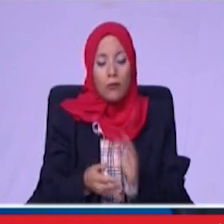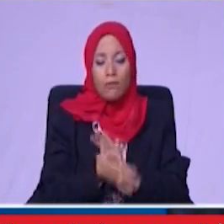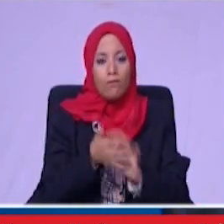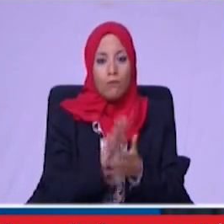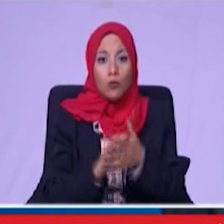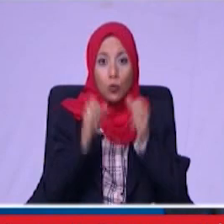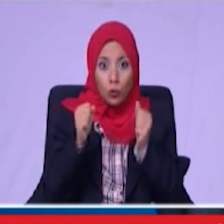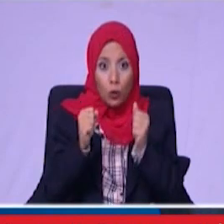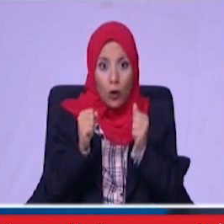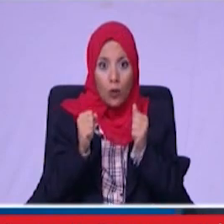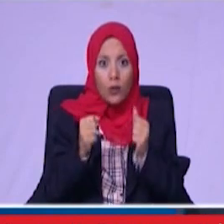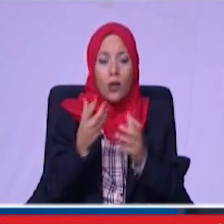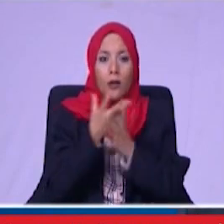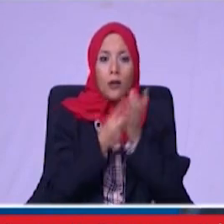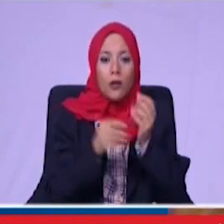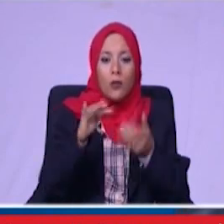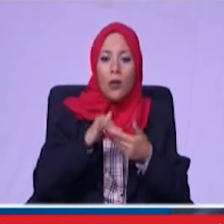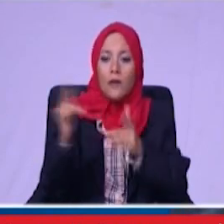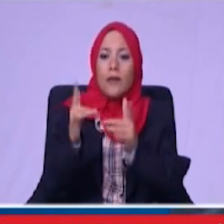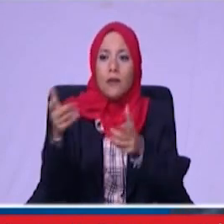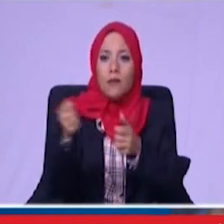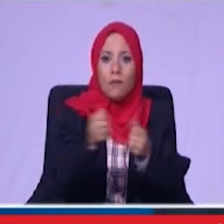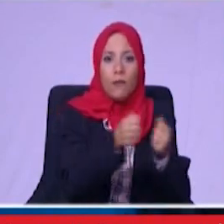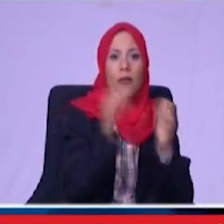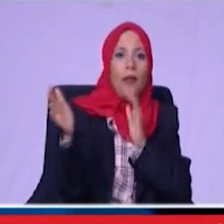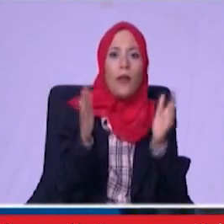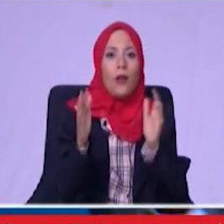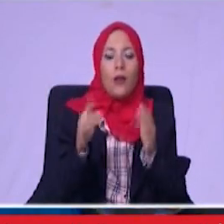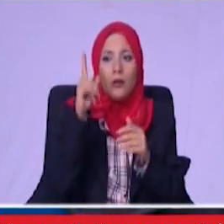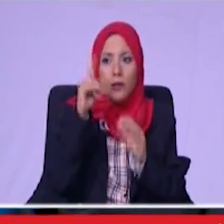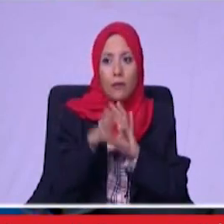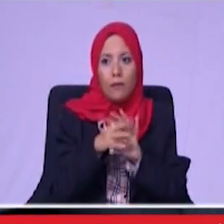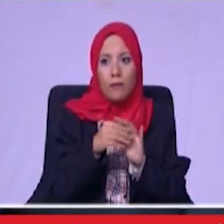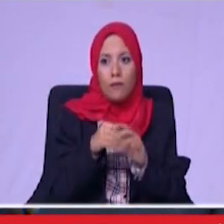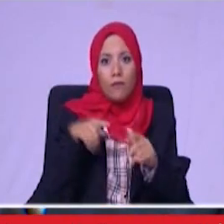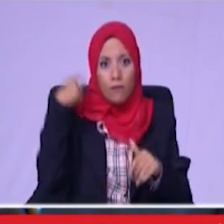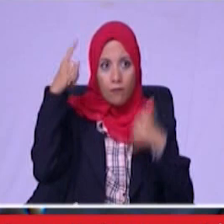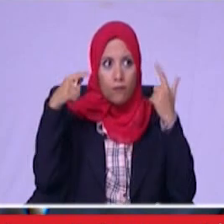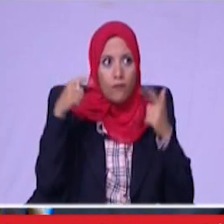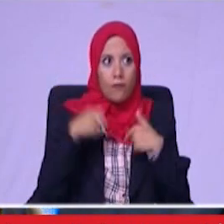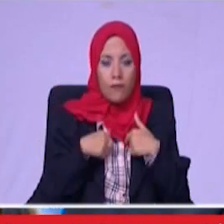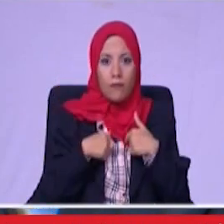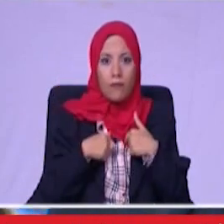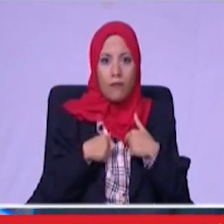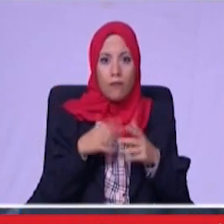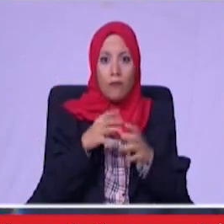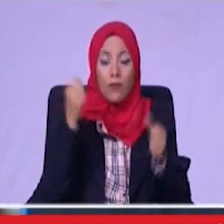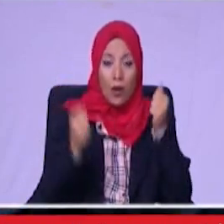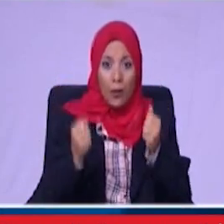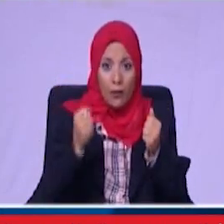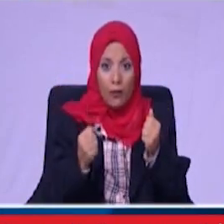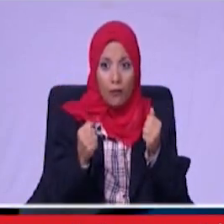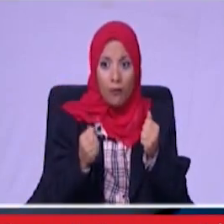السقطه ليجر امه بسريره الى الجنه اذا احتسبته تخيل حضرتك زي ما يكون جايلها بعربيه